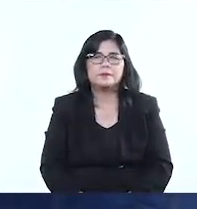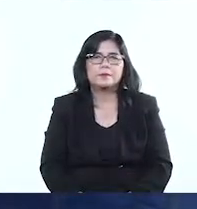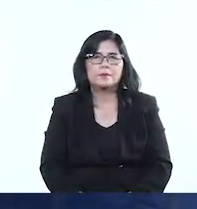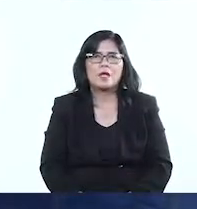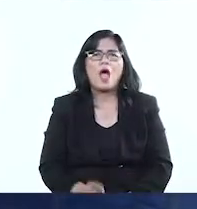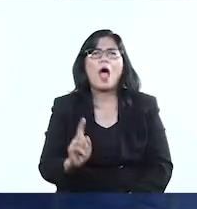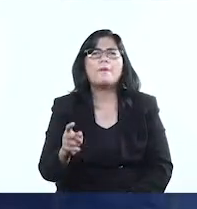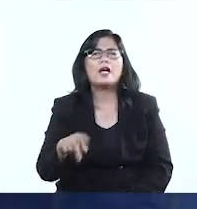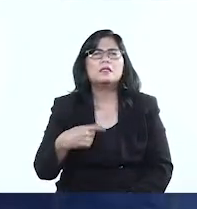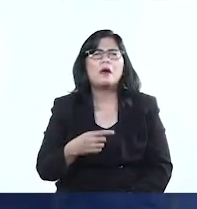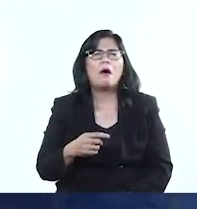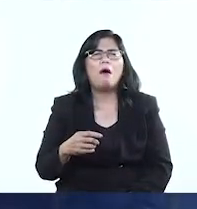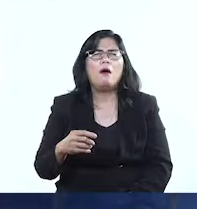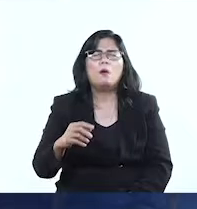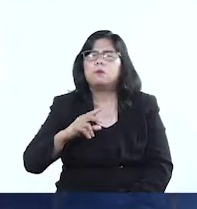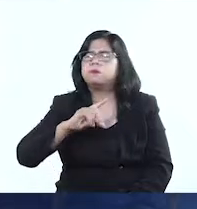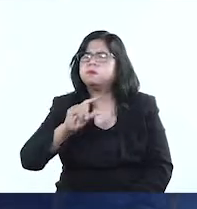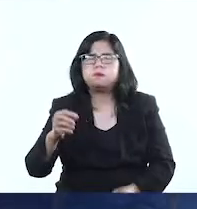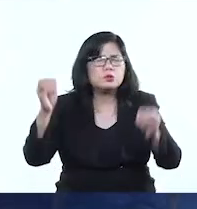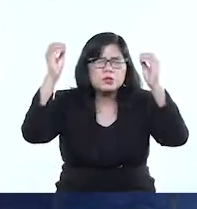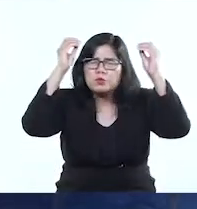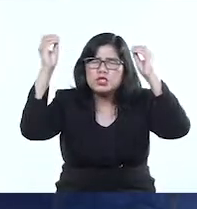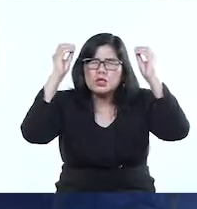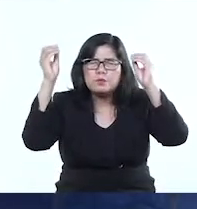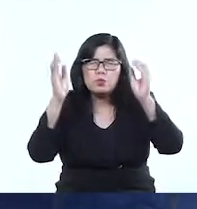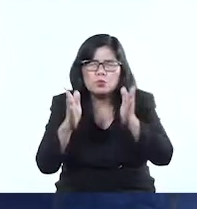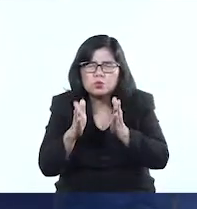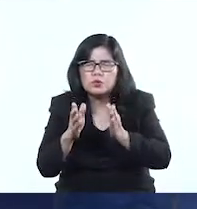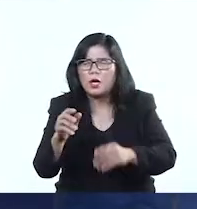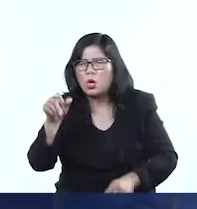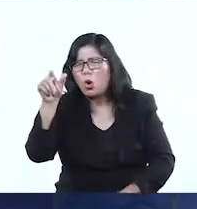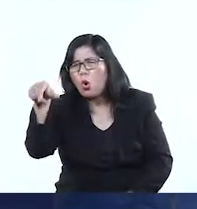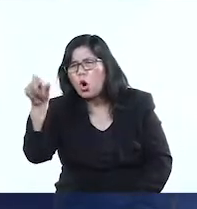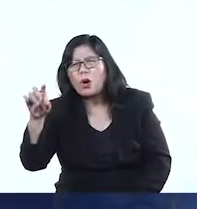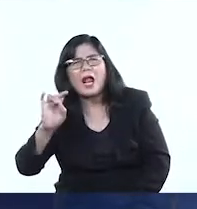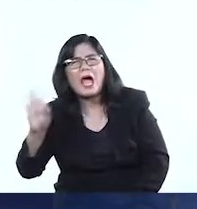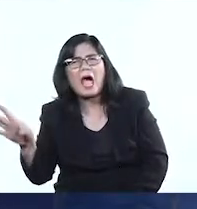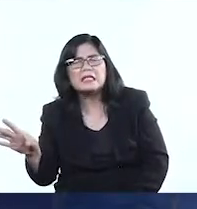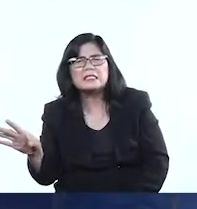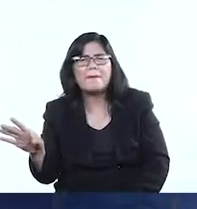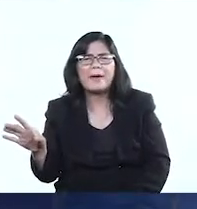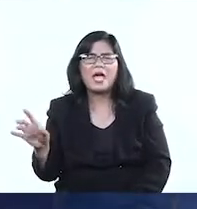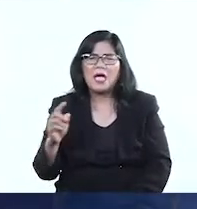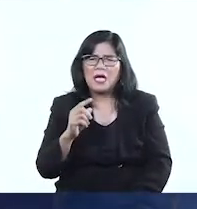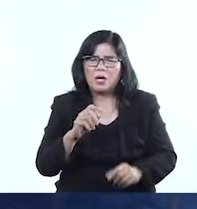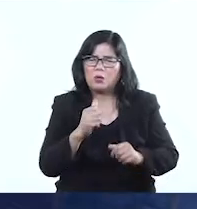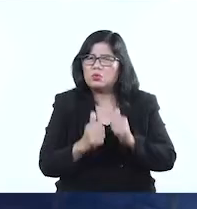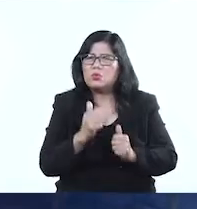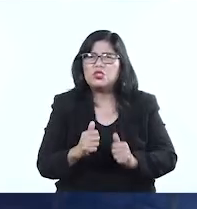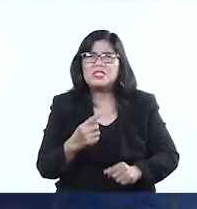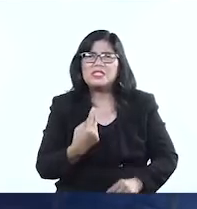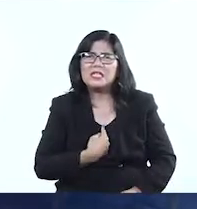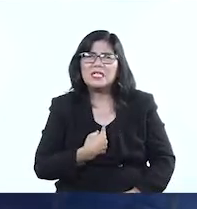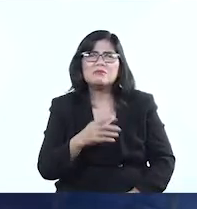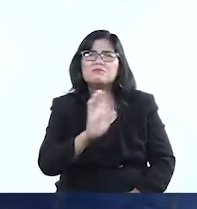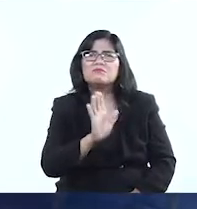Hai apakah kita terlalu sibuk urusin orang sampai kita enggak menguji iman kita diri kita dan hidup dan kemurniaan iman